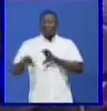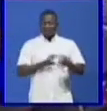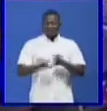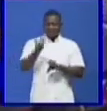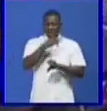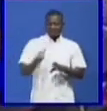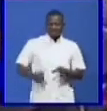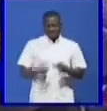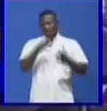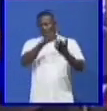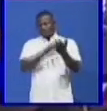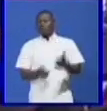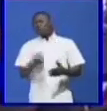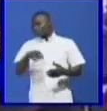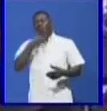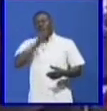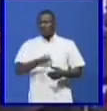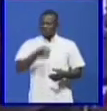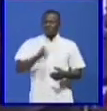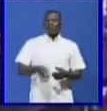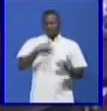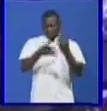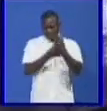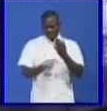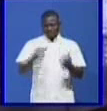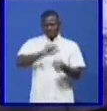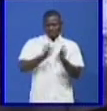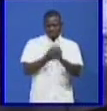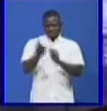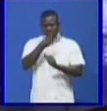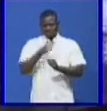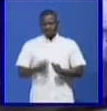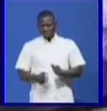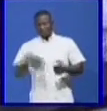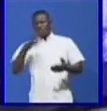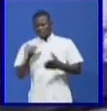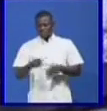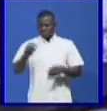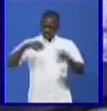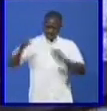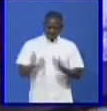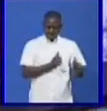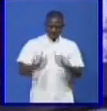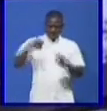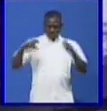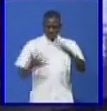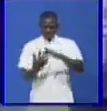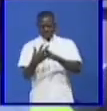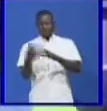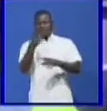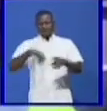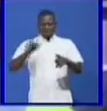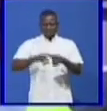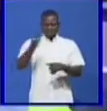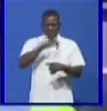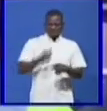et la direction et changer les filtres qui concernent ces composants-là. Donc, quand la machine est rentrée, nous avons